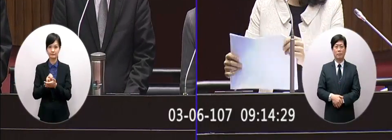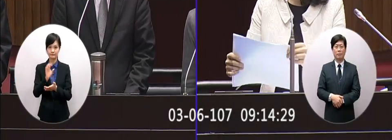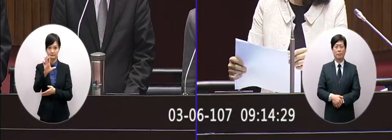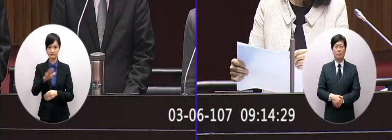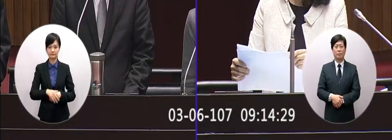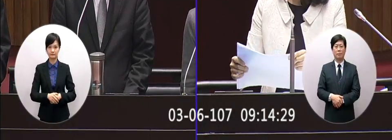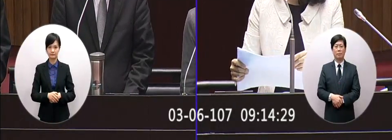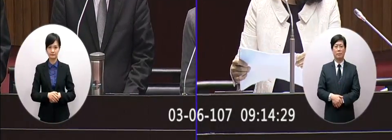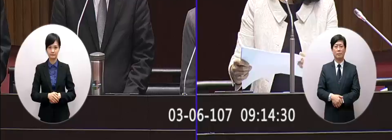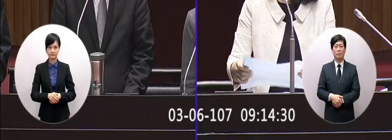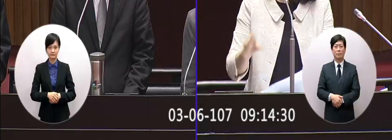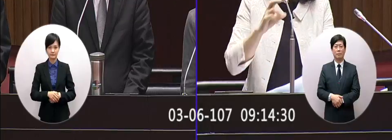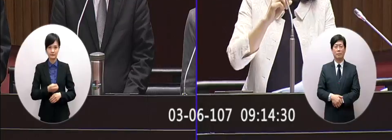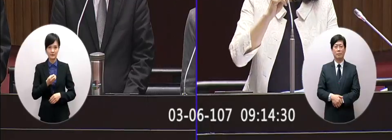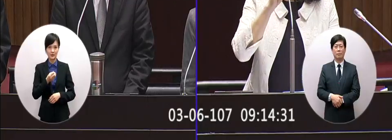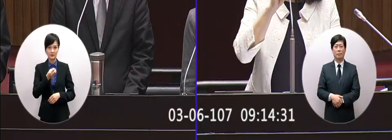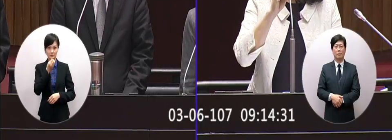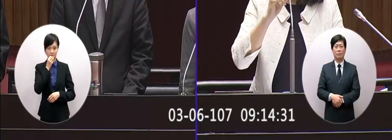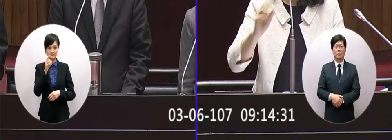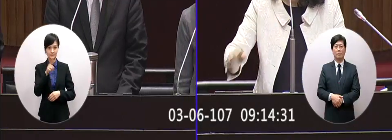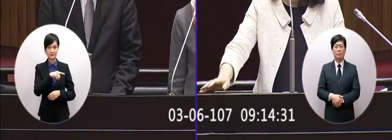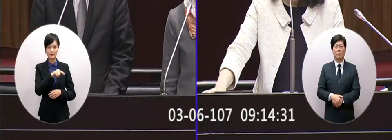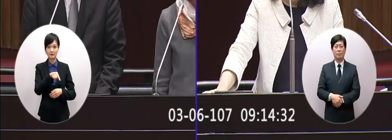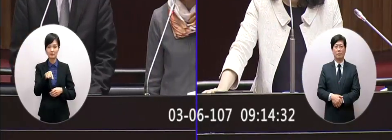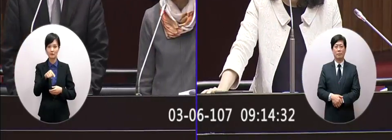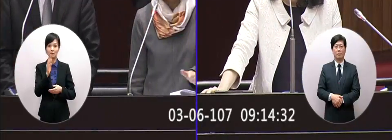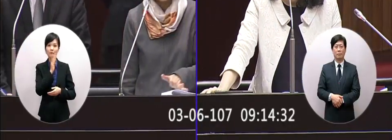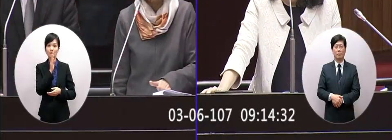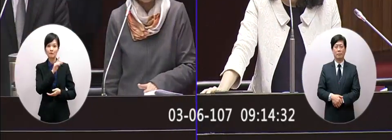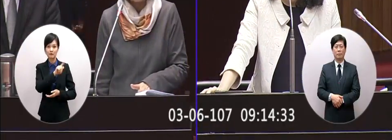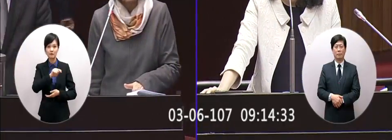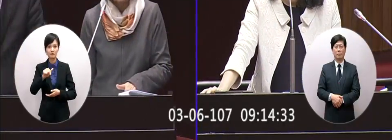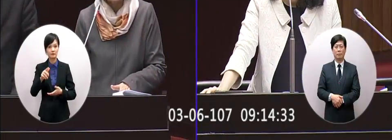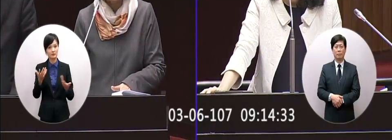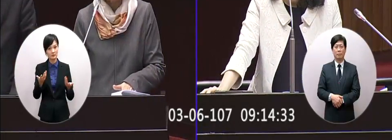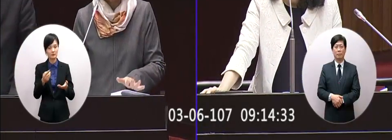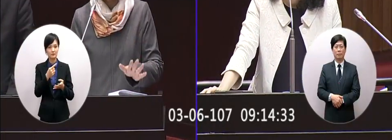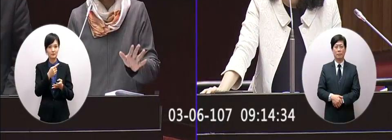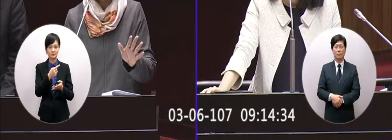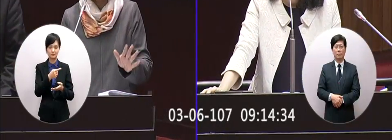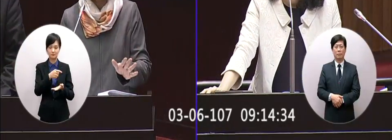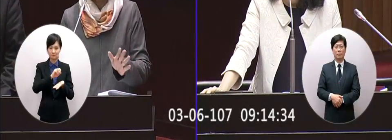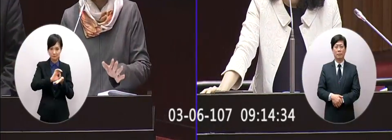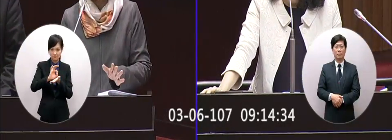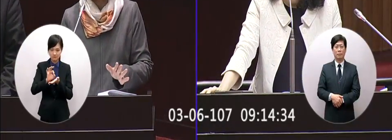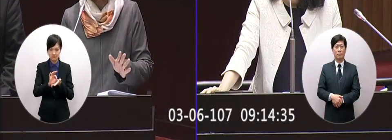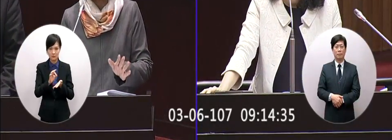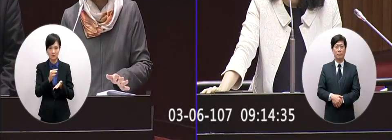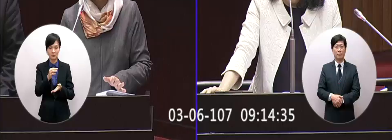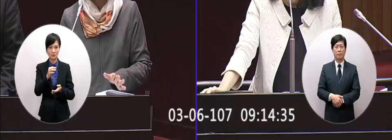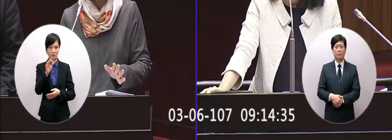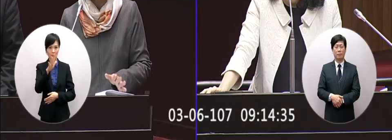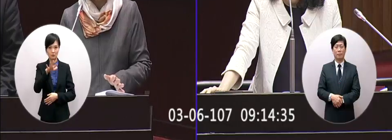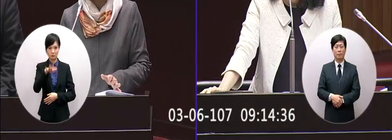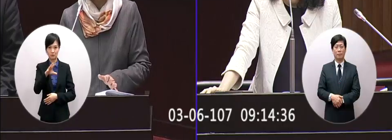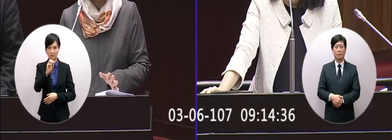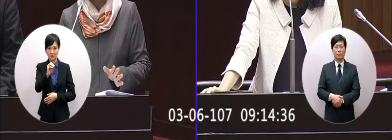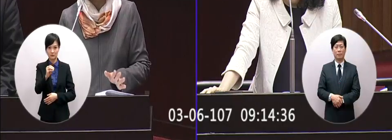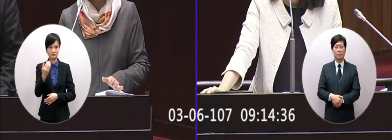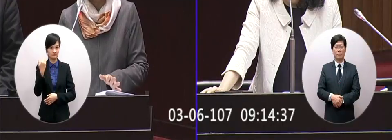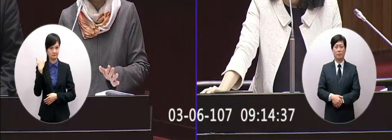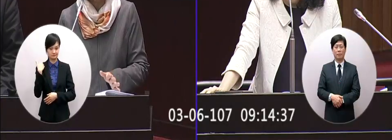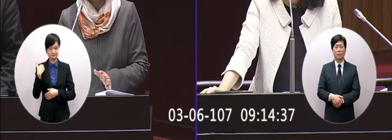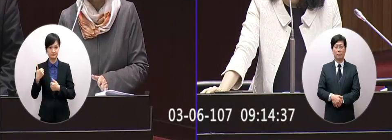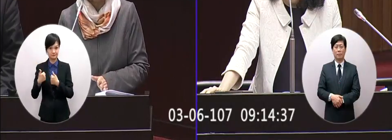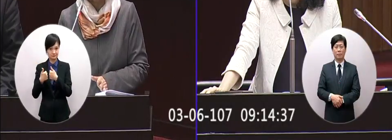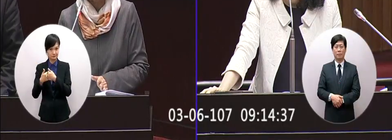关石材的那个废弃物的清理的部分，大概需要5000万的部分。 是。 当时我们在第二次的会议的时候，已